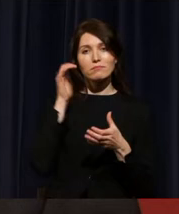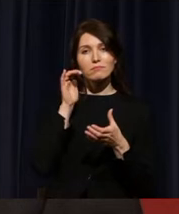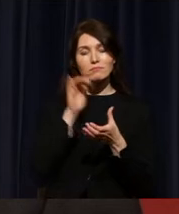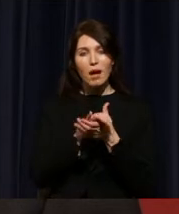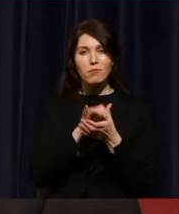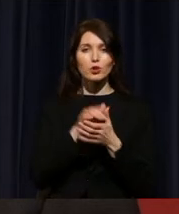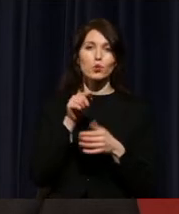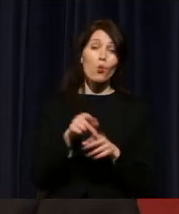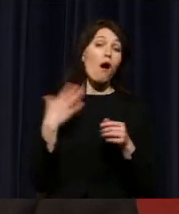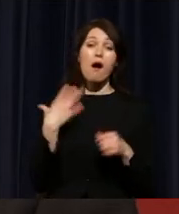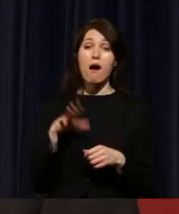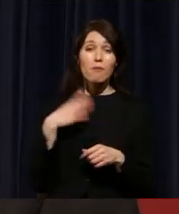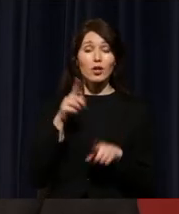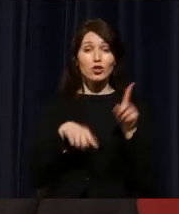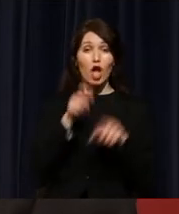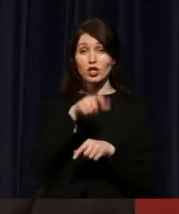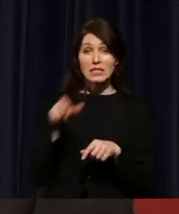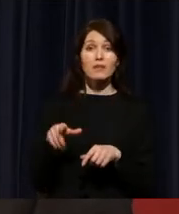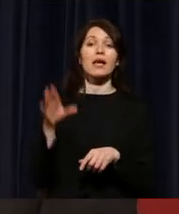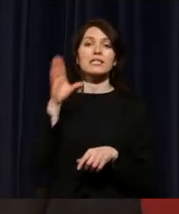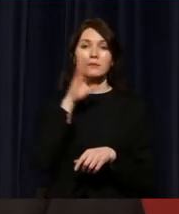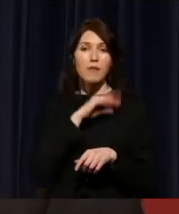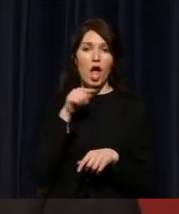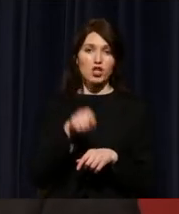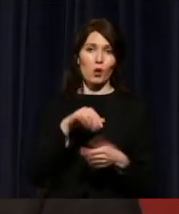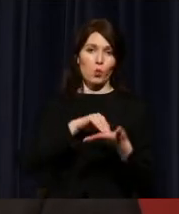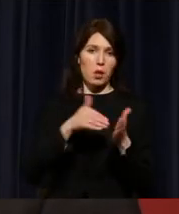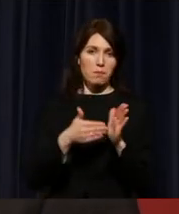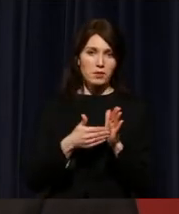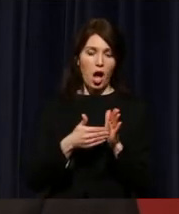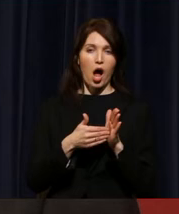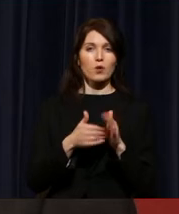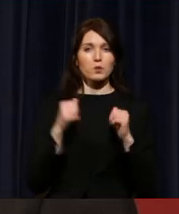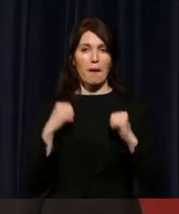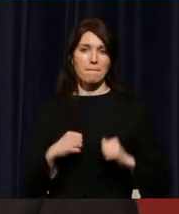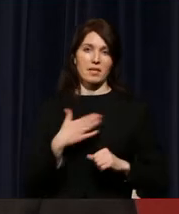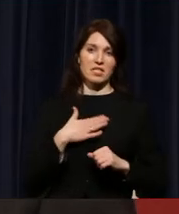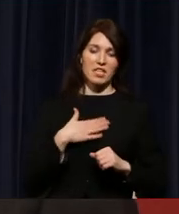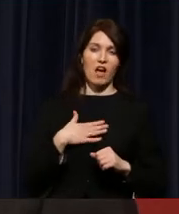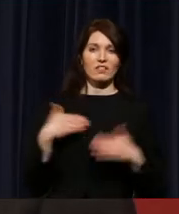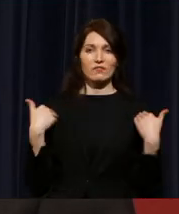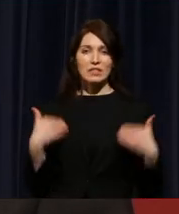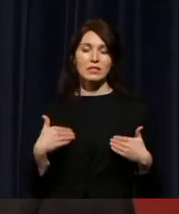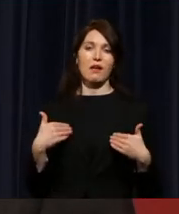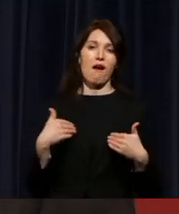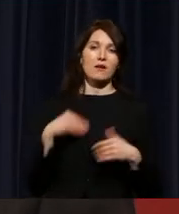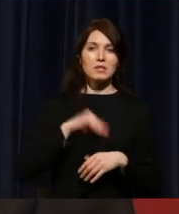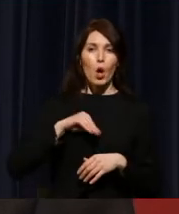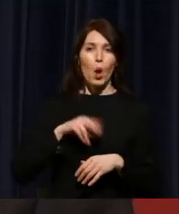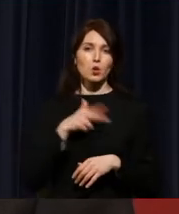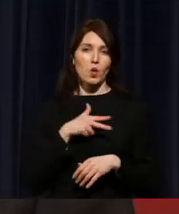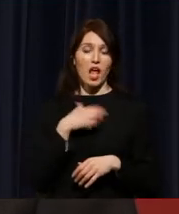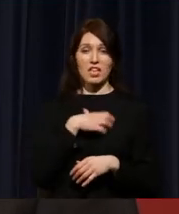to, kāpēc daži cilvēki spēj šajos apstākļos apmierināt savas fiziskās, psiholoģiskās,